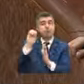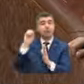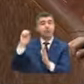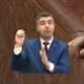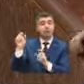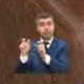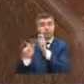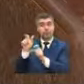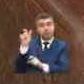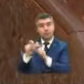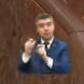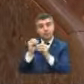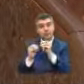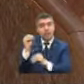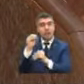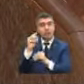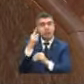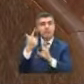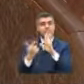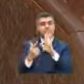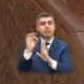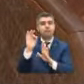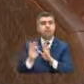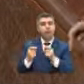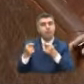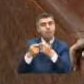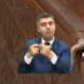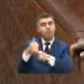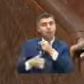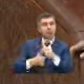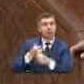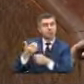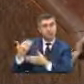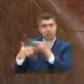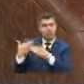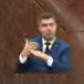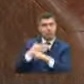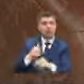17% بالمقارنه مع الموسم الدراسي المقبل السابق. شكرا السيد الوزير.